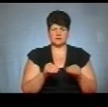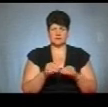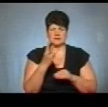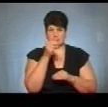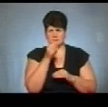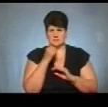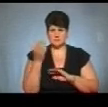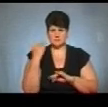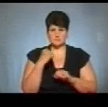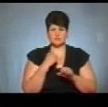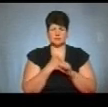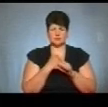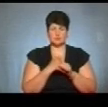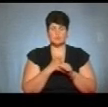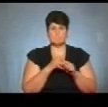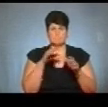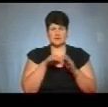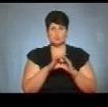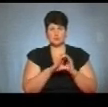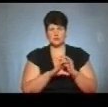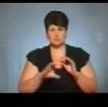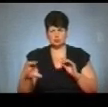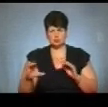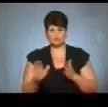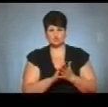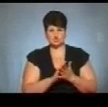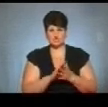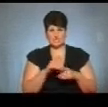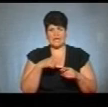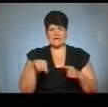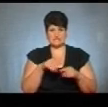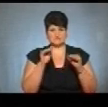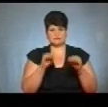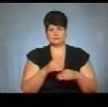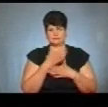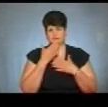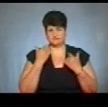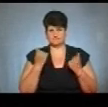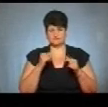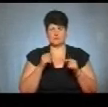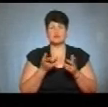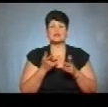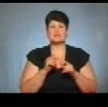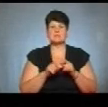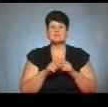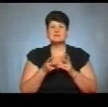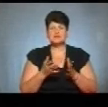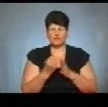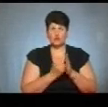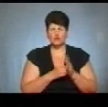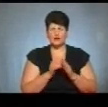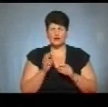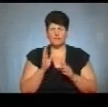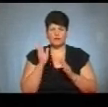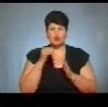3 місяці тому забило трубу, почистили і кришки не зробили. Тут, ну які перевірки?